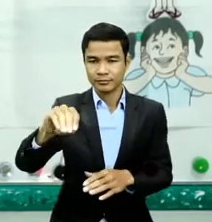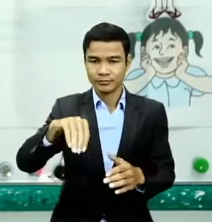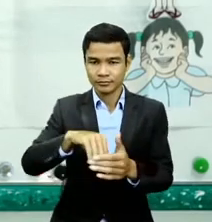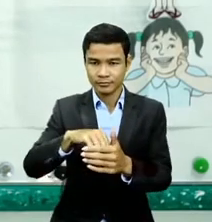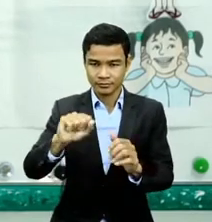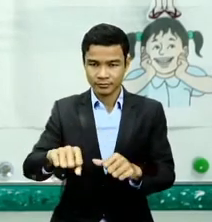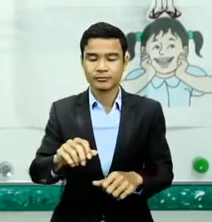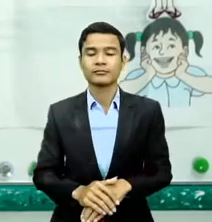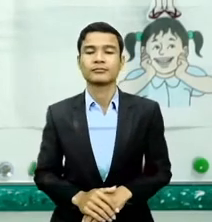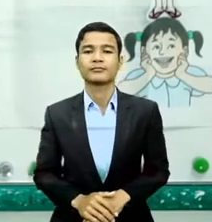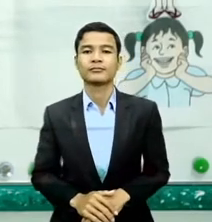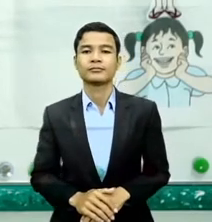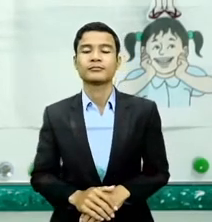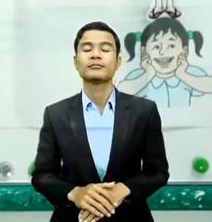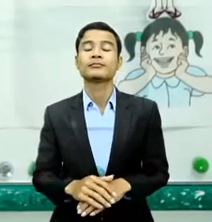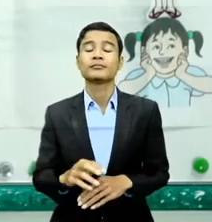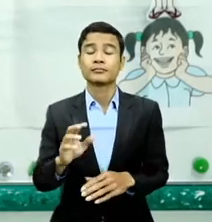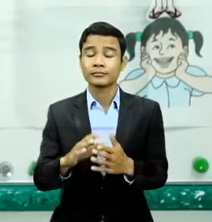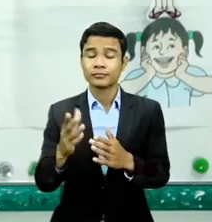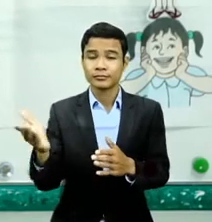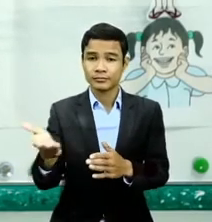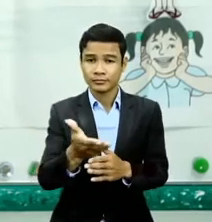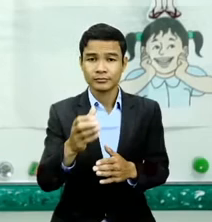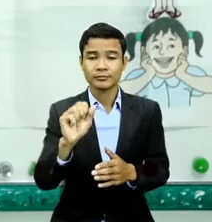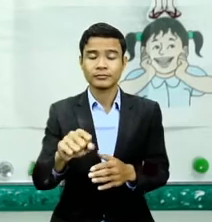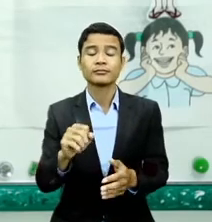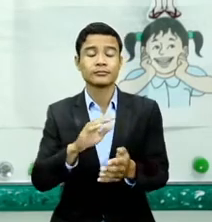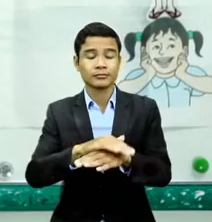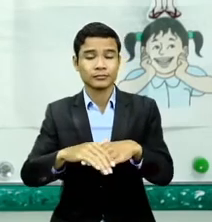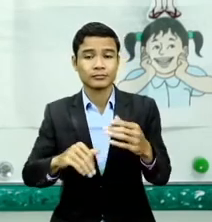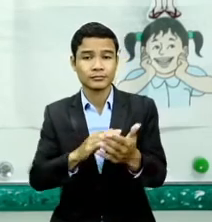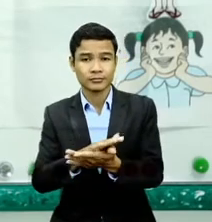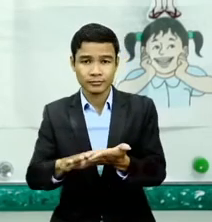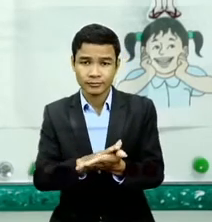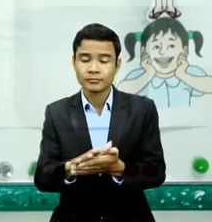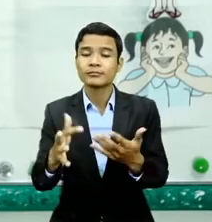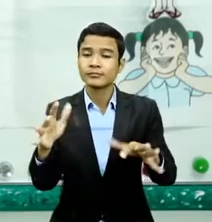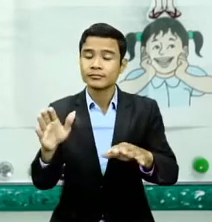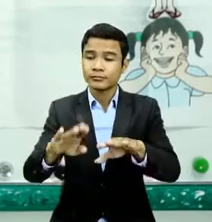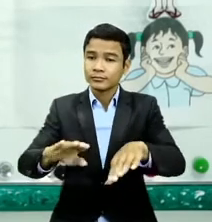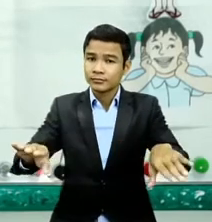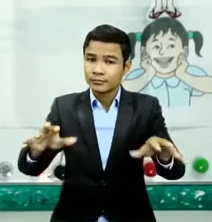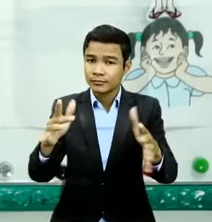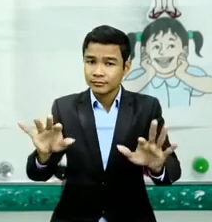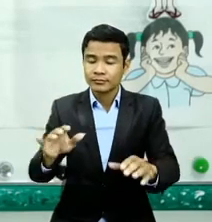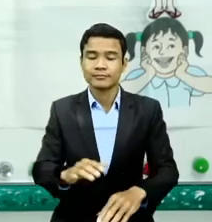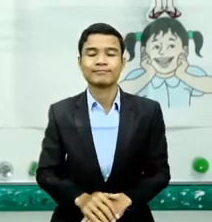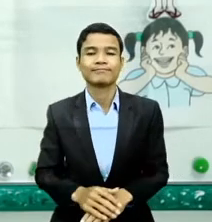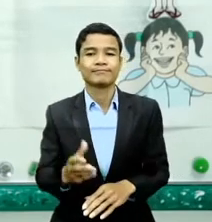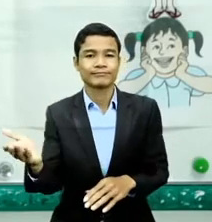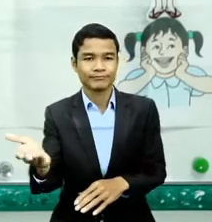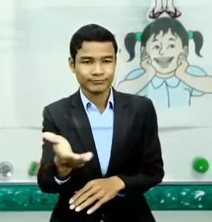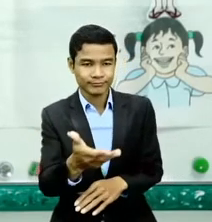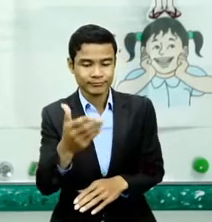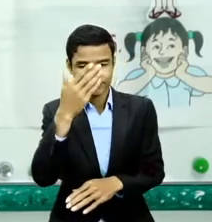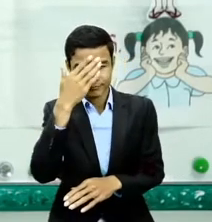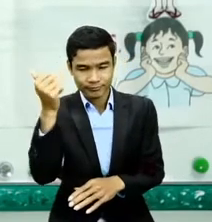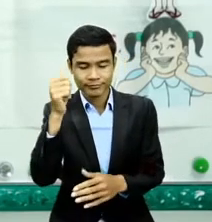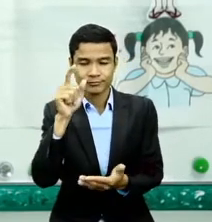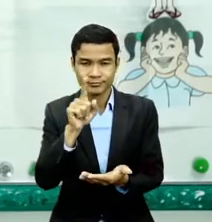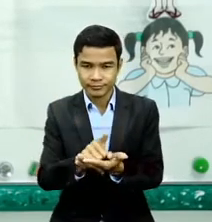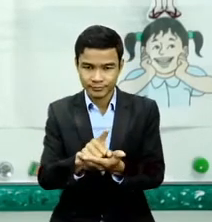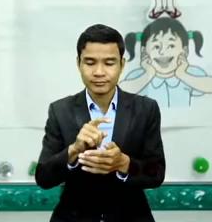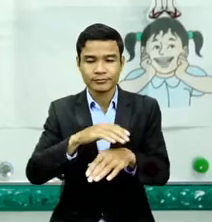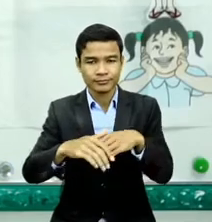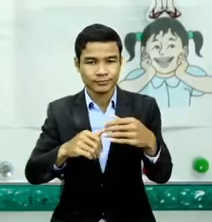con nó. Chà, mùi bình tiết ta con tình ạ khá nìa bàn liêng xâm ạ đầy đập bà con hay rì nấu. Chà, cho con cổ kịch ná, trả ưu xa